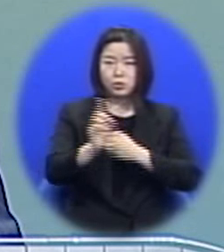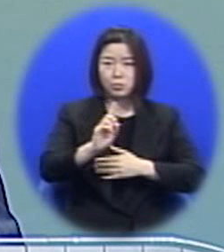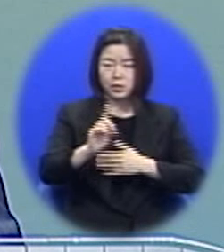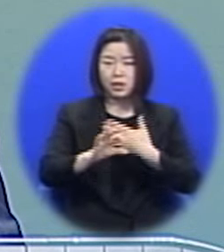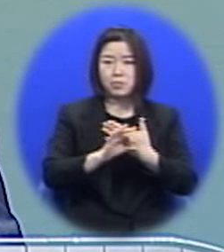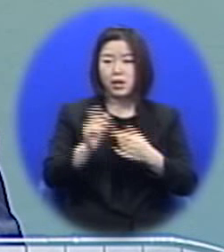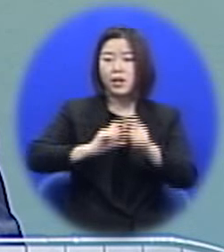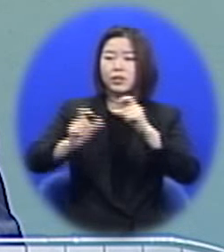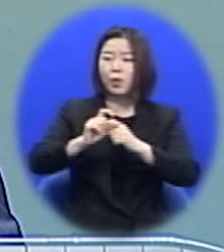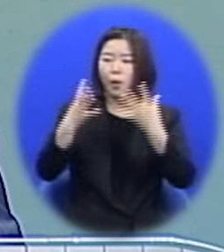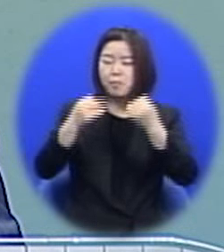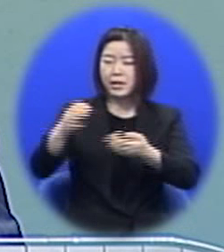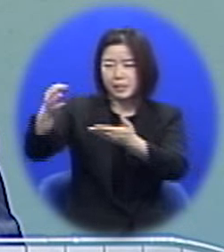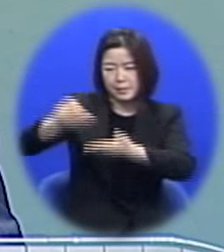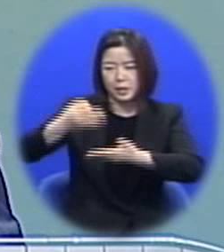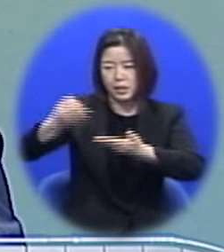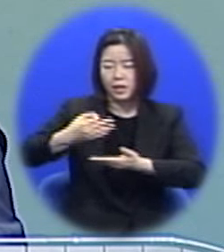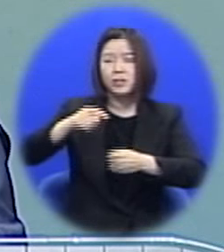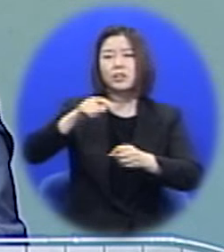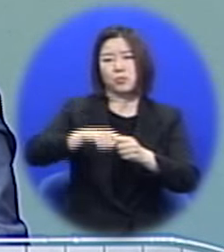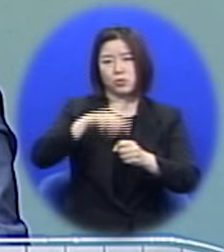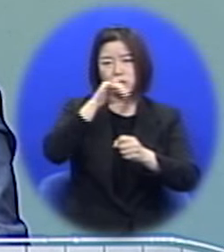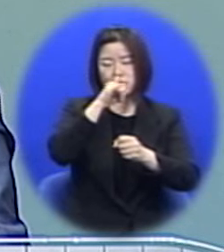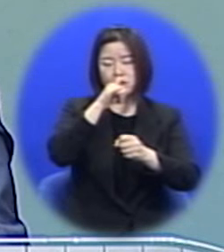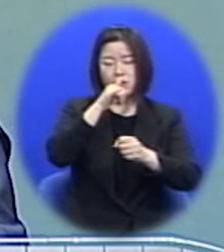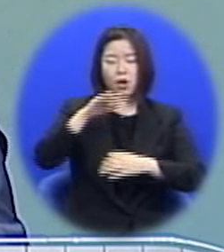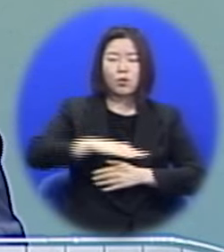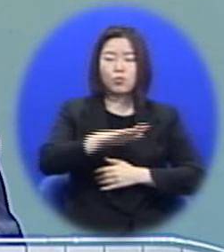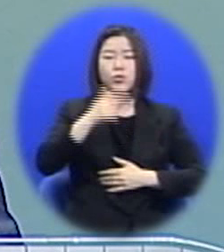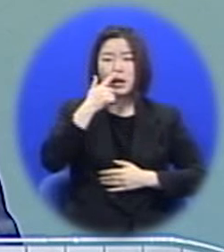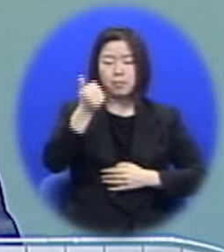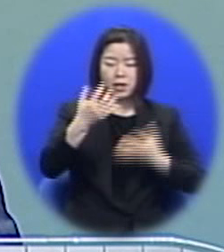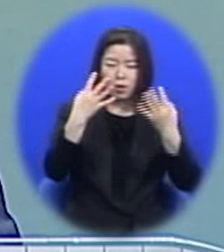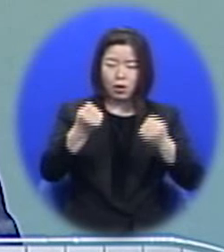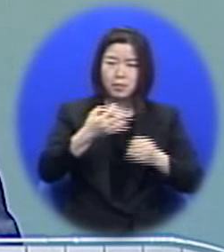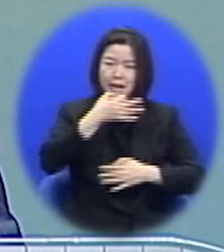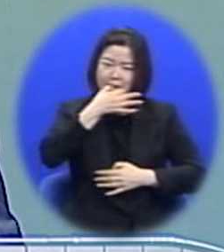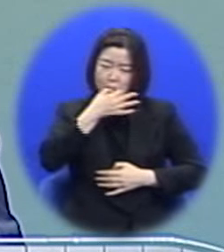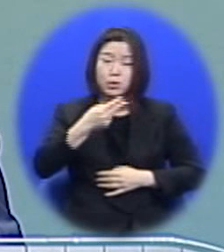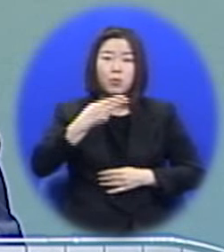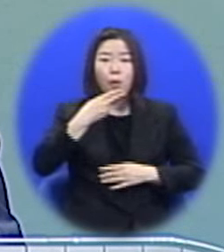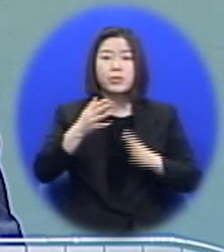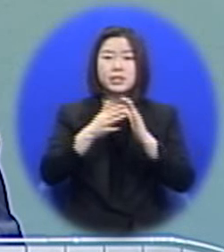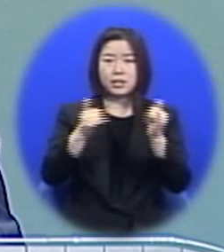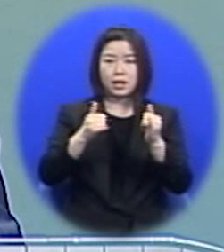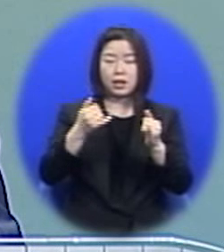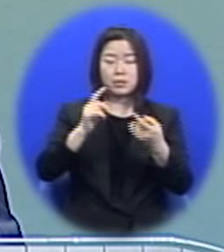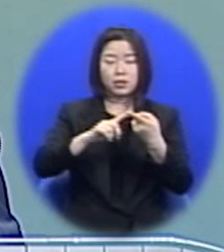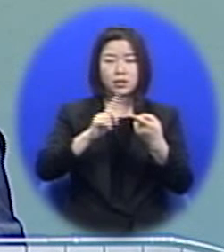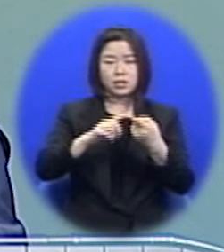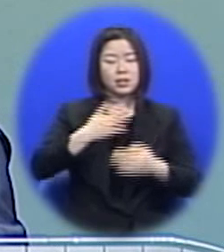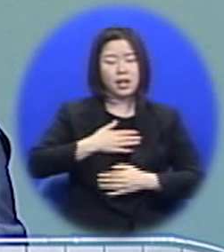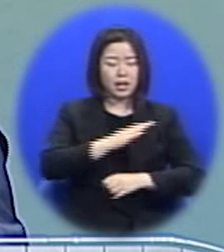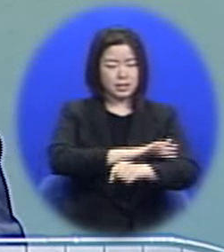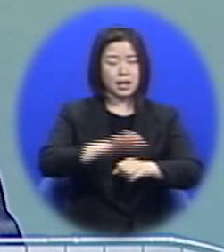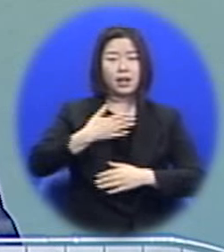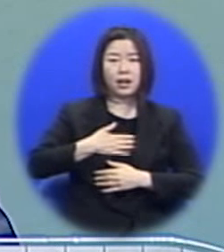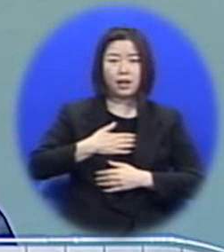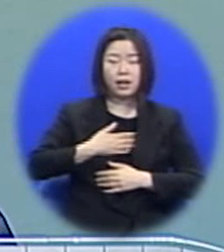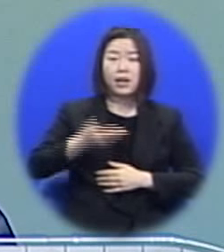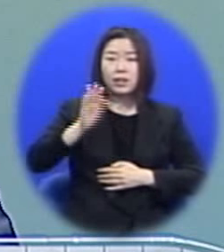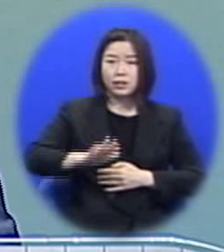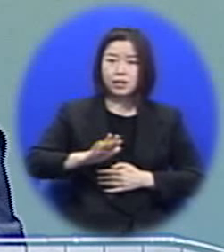이유 때문이었습니다. 우리 아빠가 얼마나 욕심 없는 사람인지는 제가 가장 잘 압니다. 아빠는